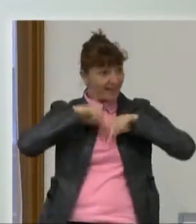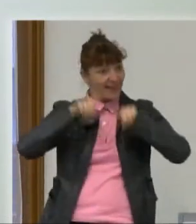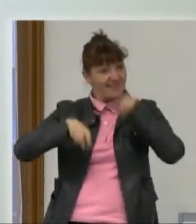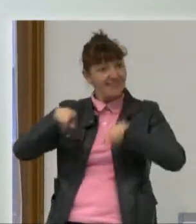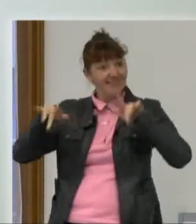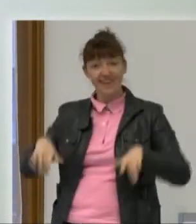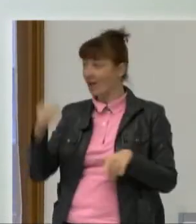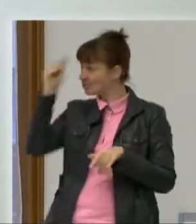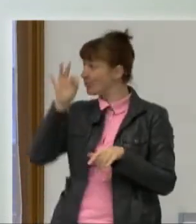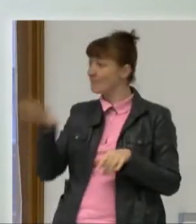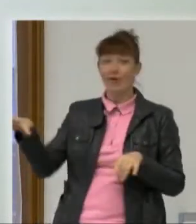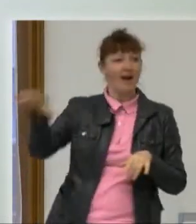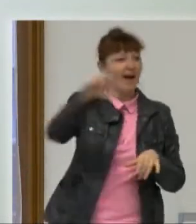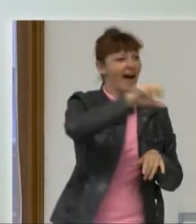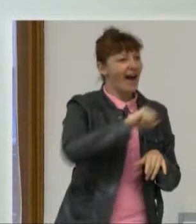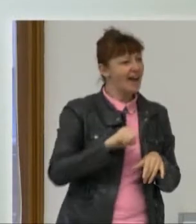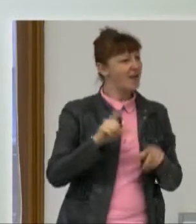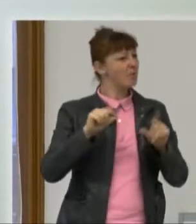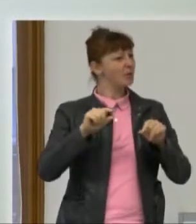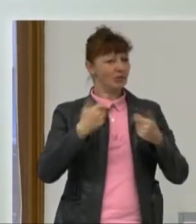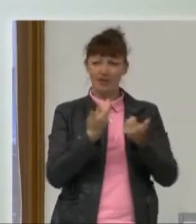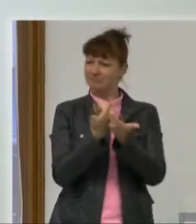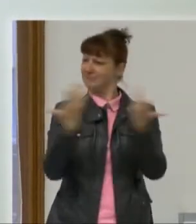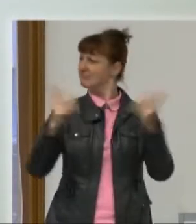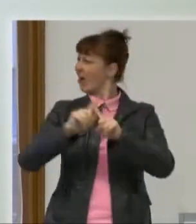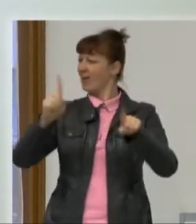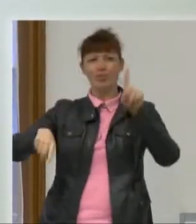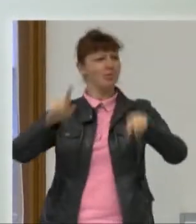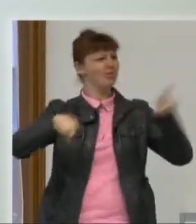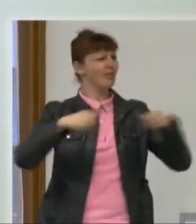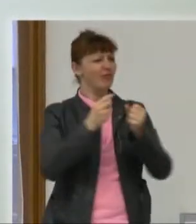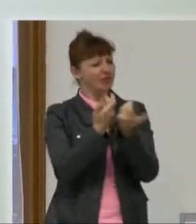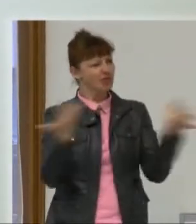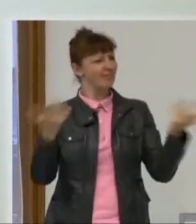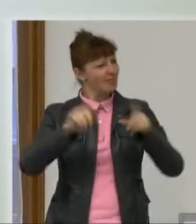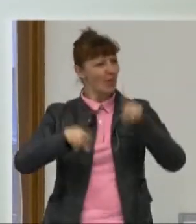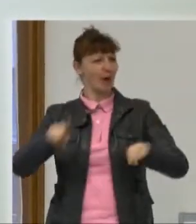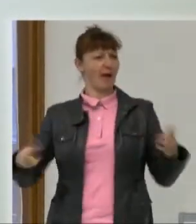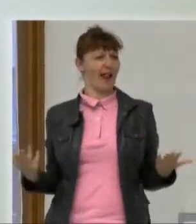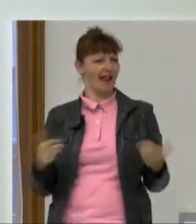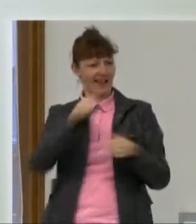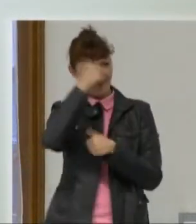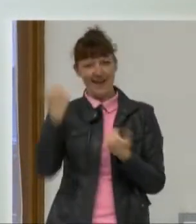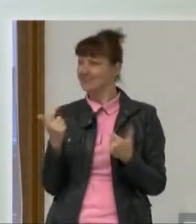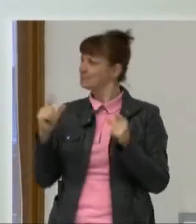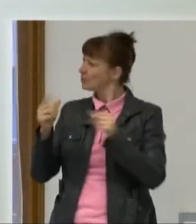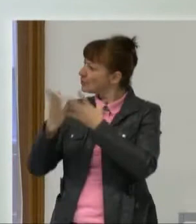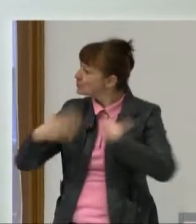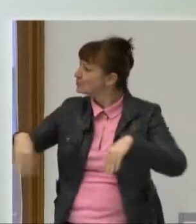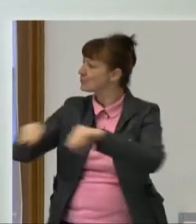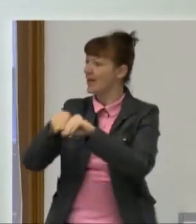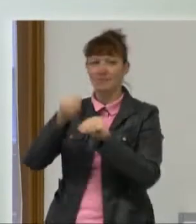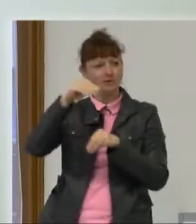die Heterogenität, die Diversität der Normalfall und ein positiver Ausgangspunkt zum Lernen miteinander